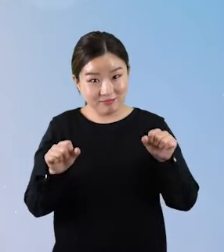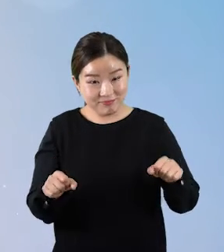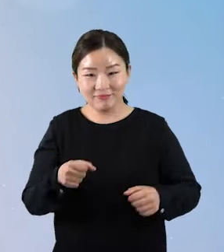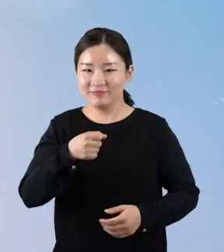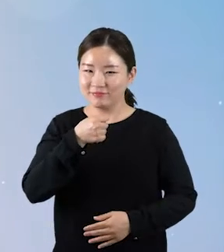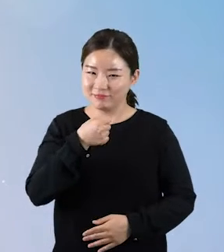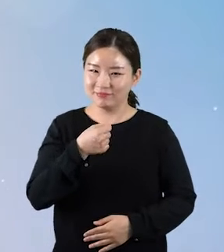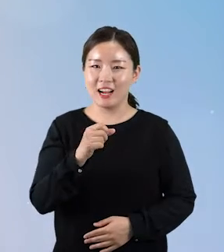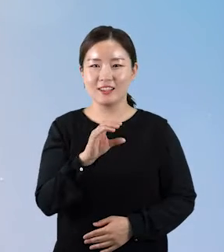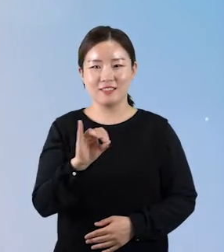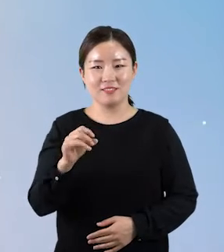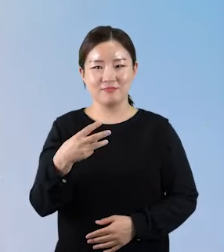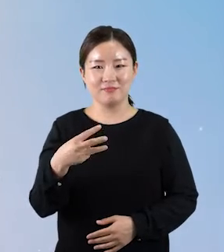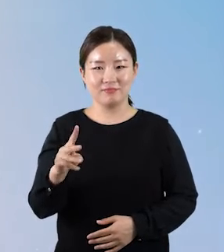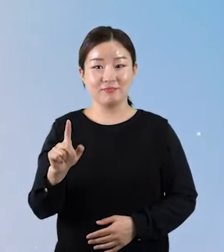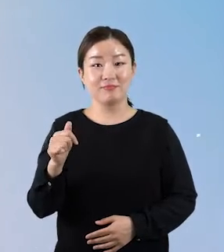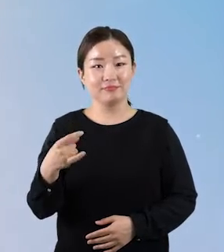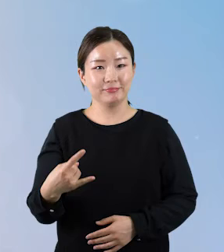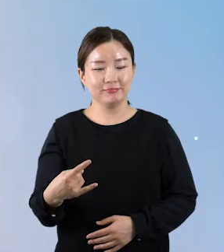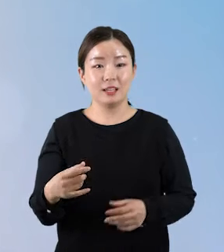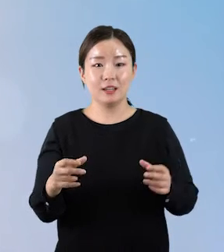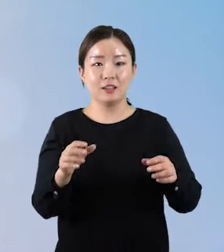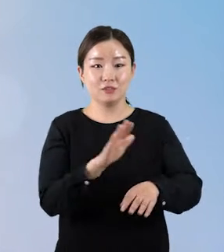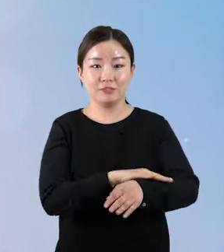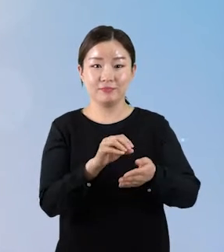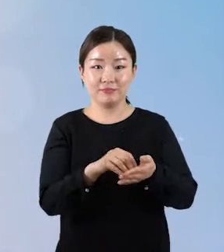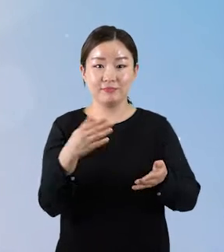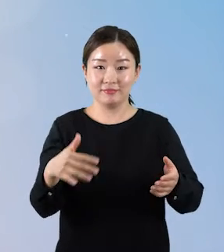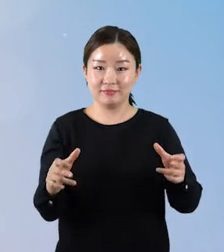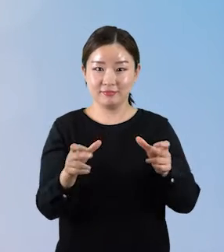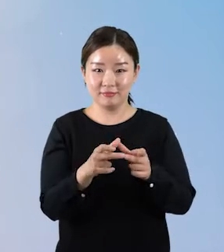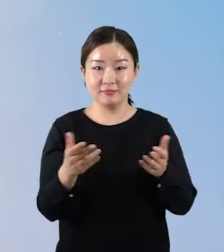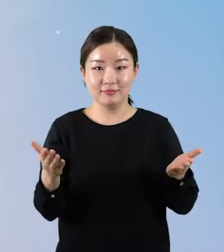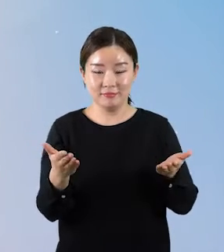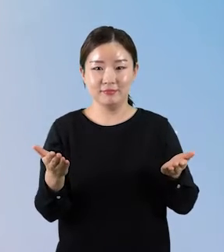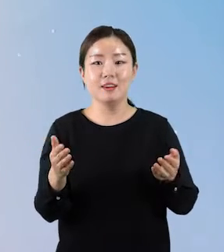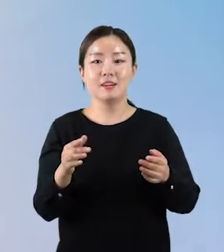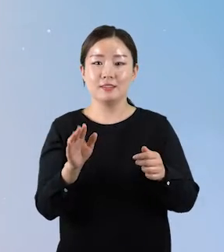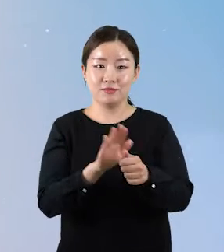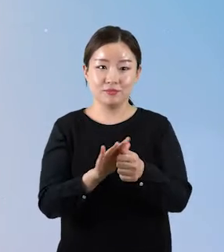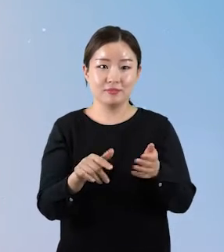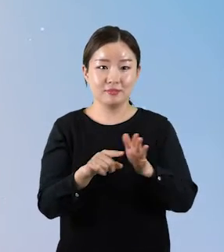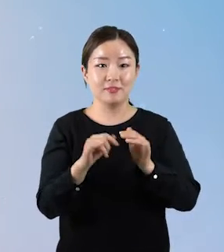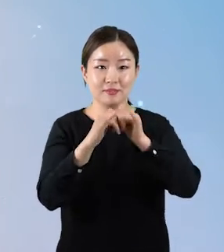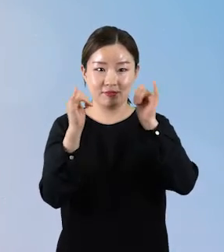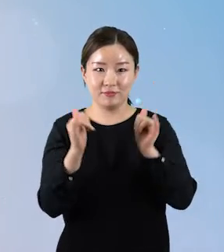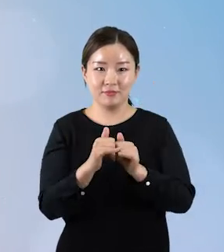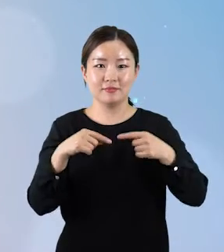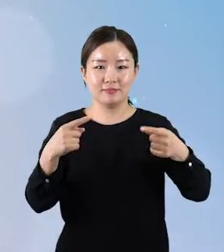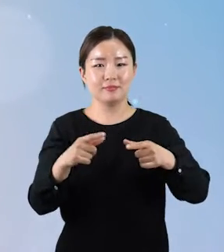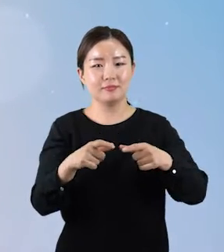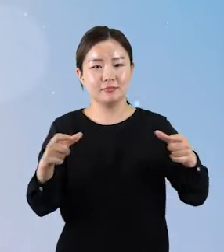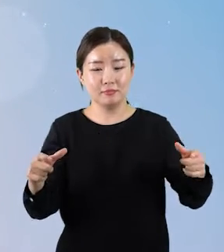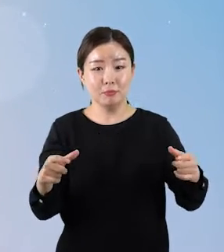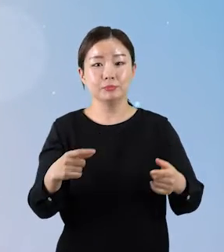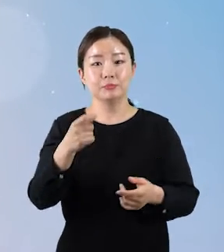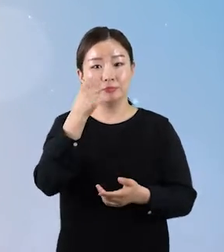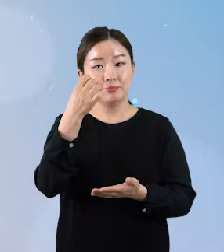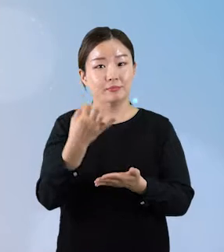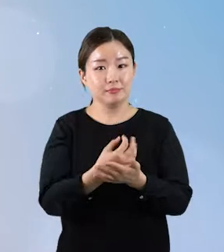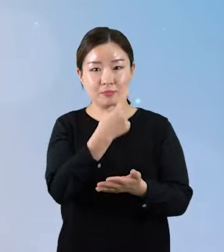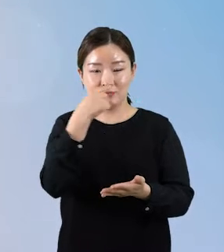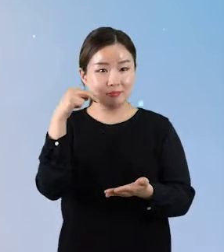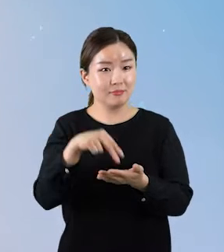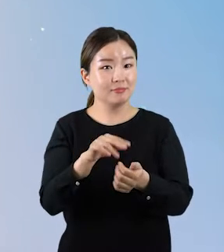안녕하세요. 아나운서 이라희입니다. 미취업 장애인에게 일자리 제공을 통한 사회 참여 확대 및 소득 보장을